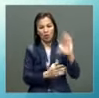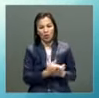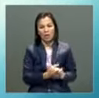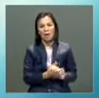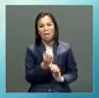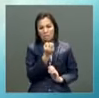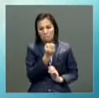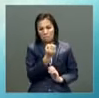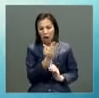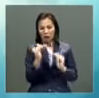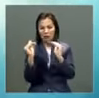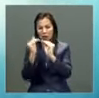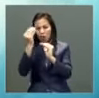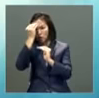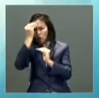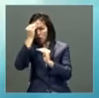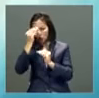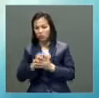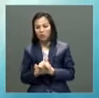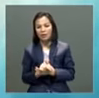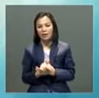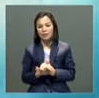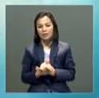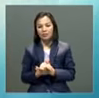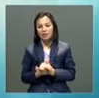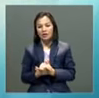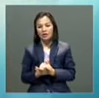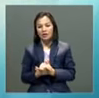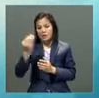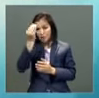เยอะพอๆกันกับญี่ปุ่นนะครับซึ่งก็